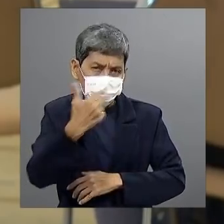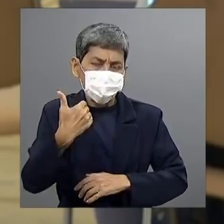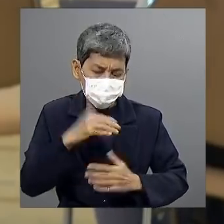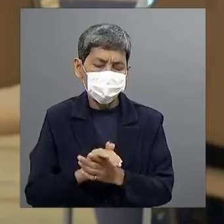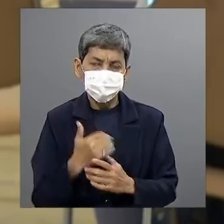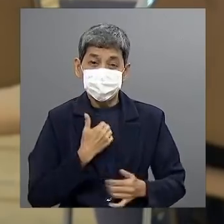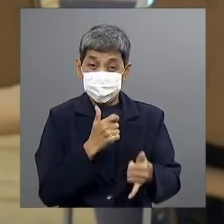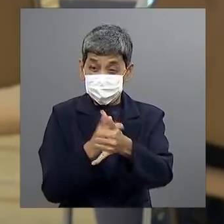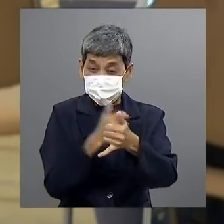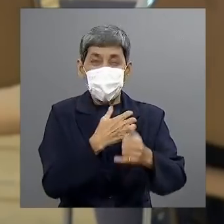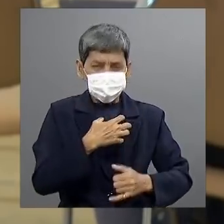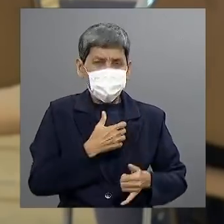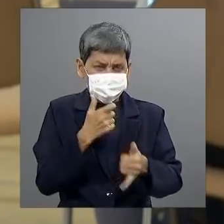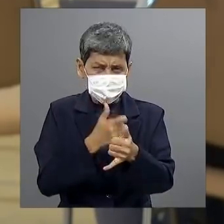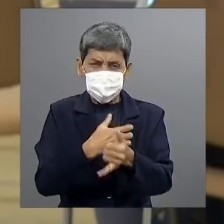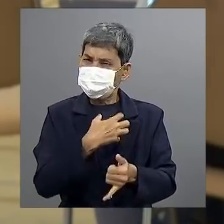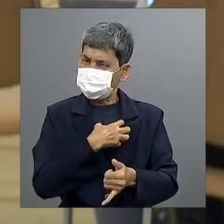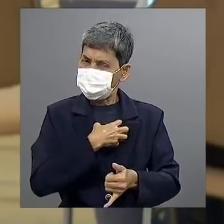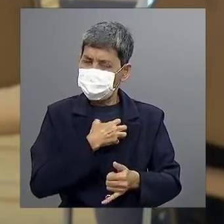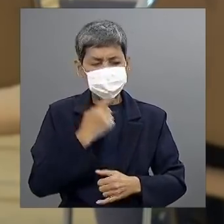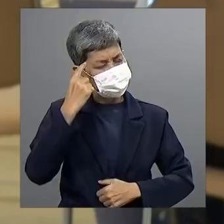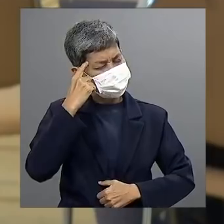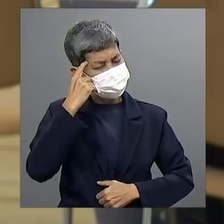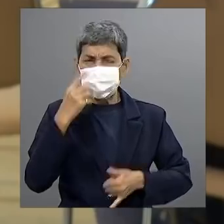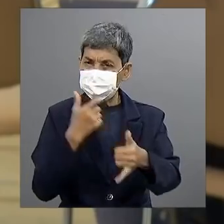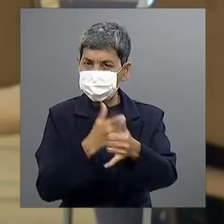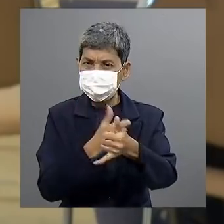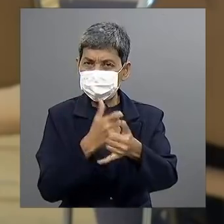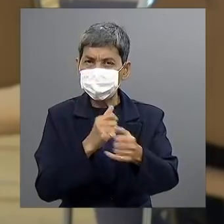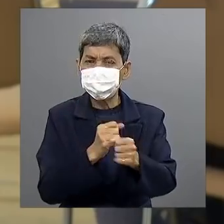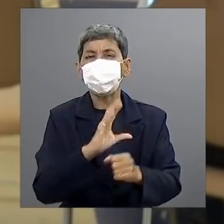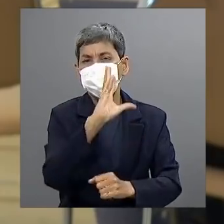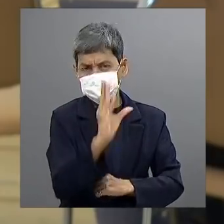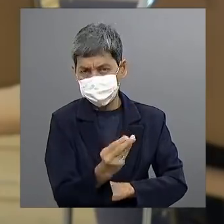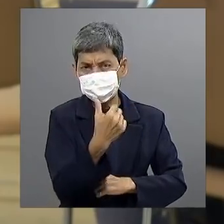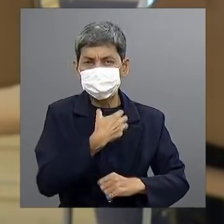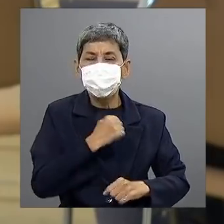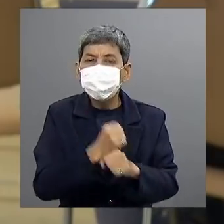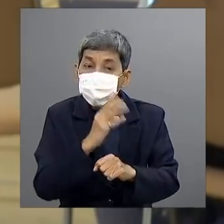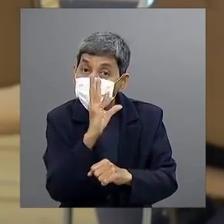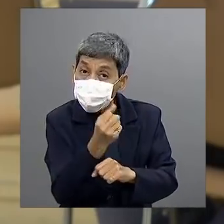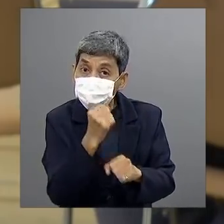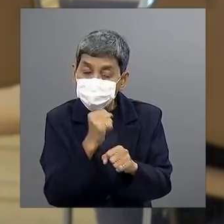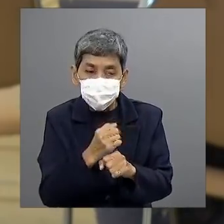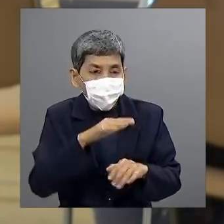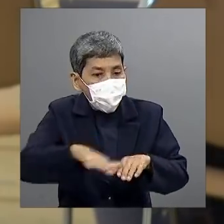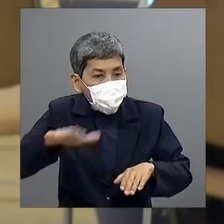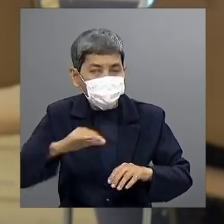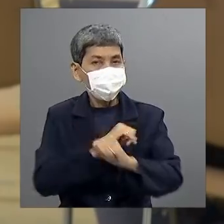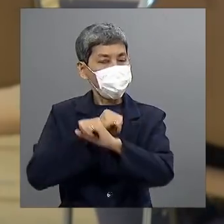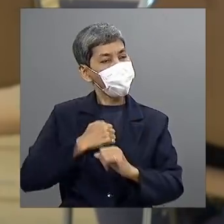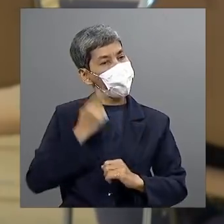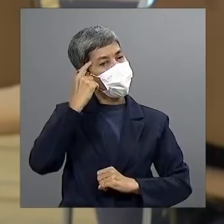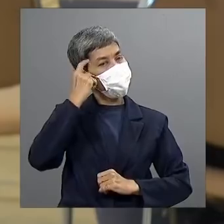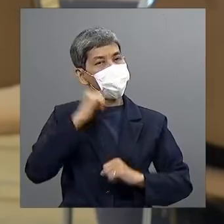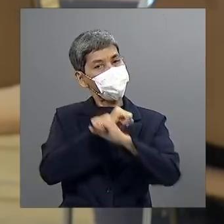อยากให้ฉีดวัคซีนจริงๆพวกเขาอยากจะให้ฉีดเป็นวัคซีนเชื้อตายเพราะว่าเป็นวัคซีนที่เด็กหลายคนคุ้นชินเป็นการฉีดวัคซีนมาตั้ง